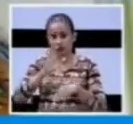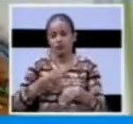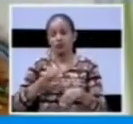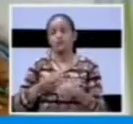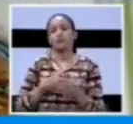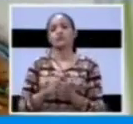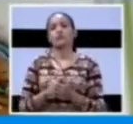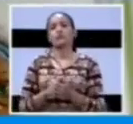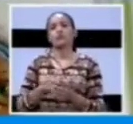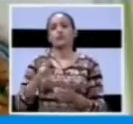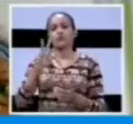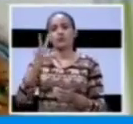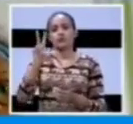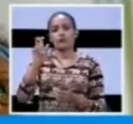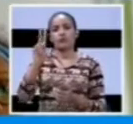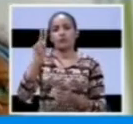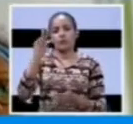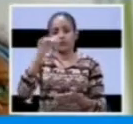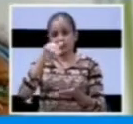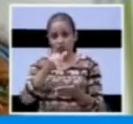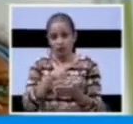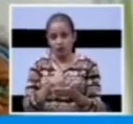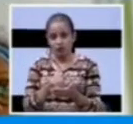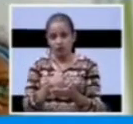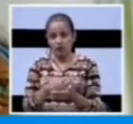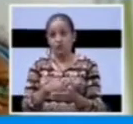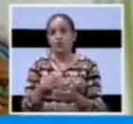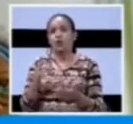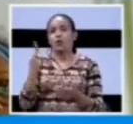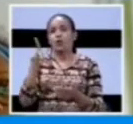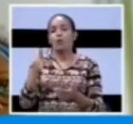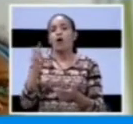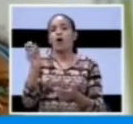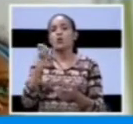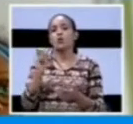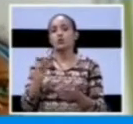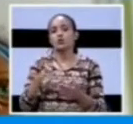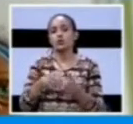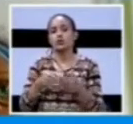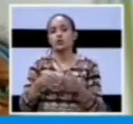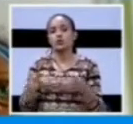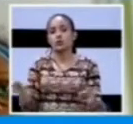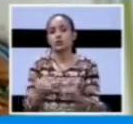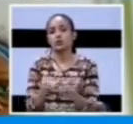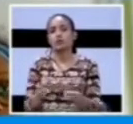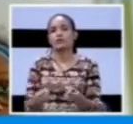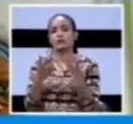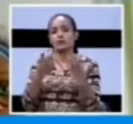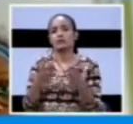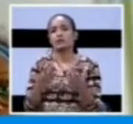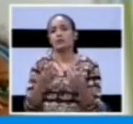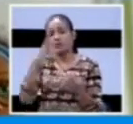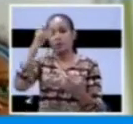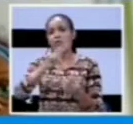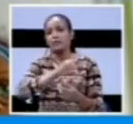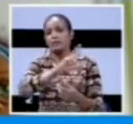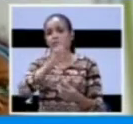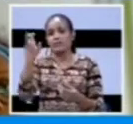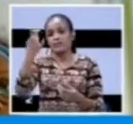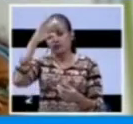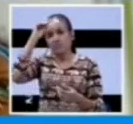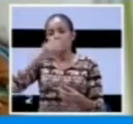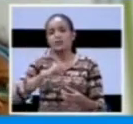ሶፋር ናብ ከባቢ 32,000 ፓውንድ ተባሂሉ እዩ ዘሎ። ክንደይ ሰብ እዩ ዝኸውን ተተባሂሉ? ናብ ከባቢ 300 ሰብ